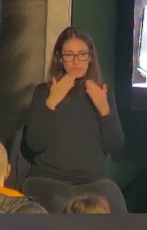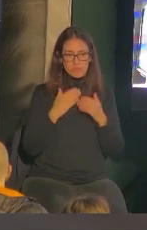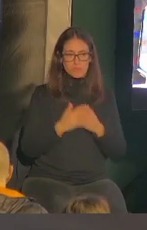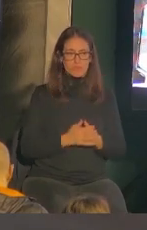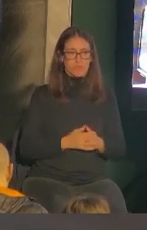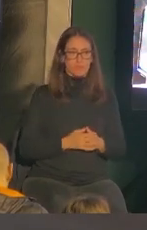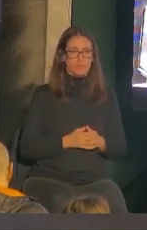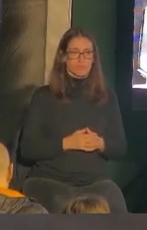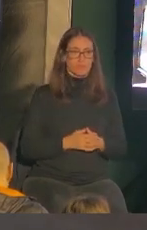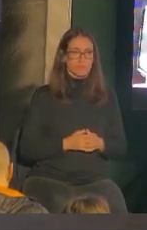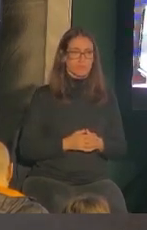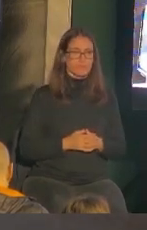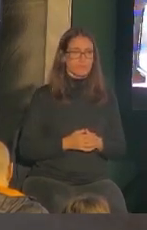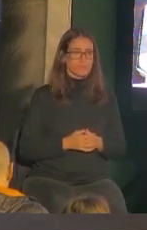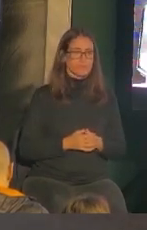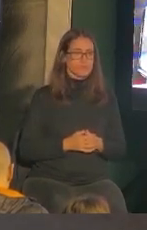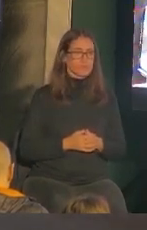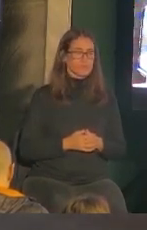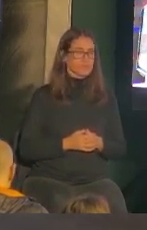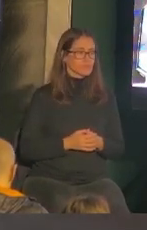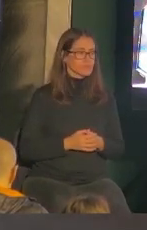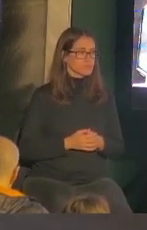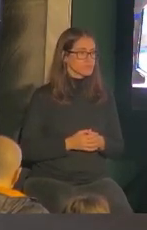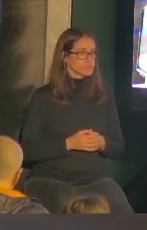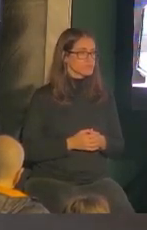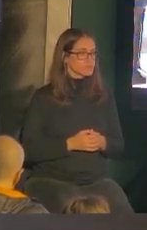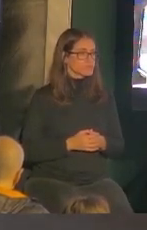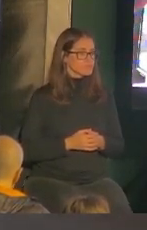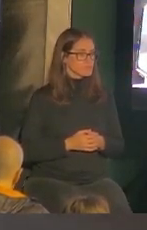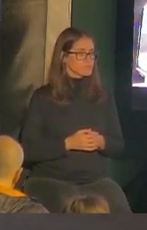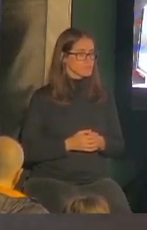En aquest cas, he tirat per aquesta.